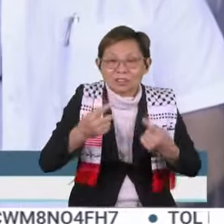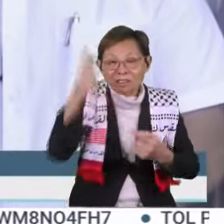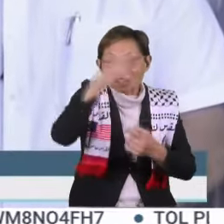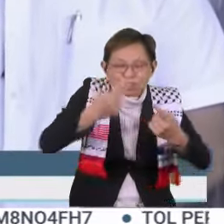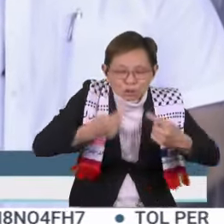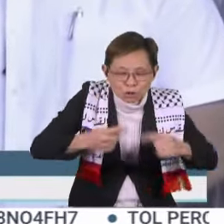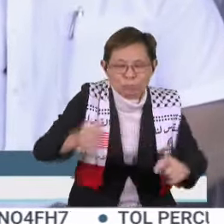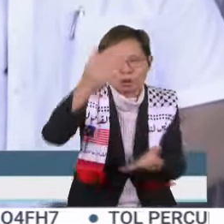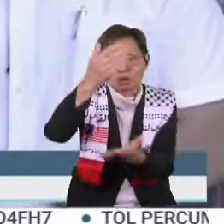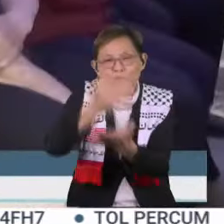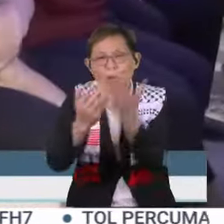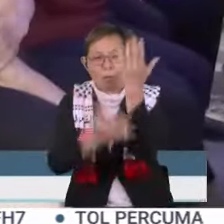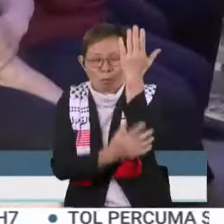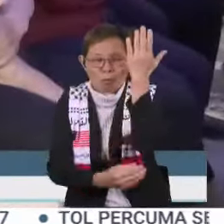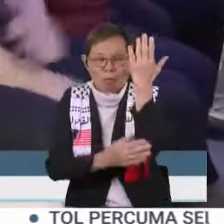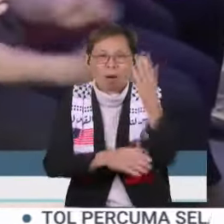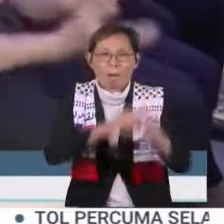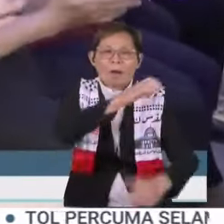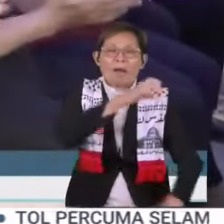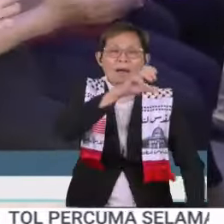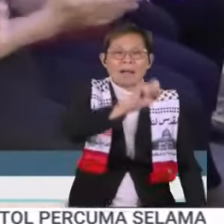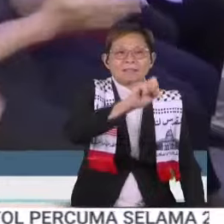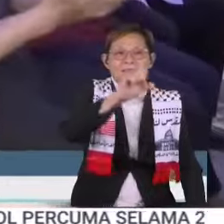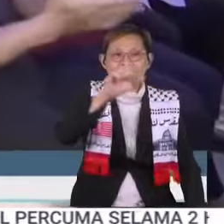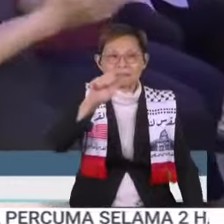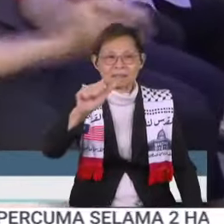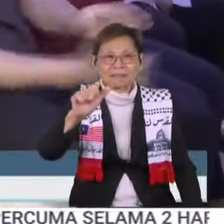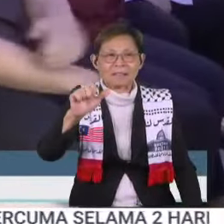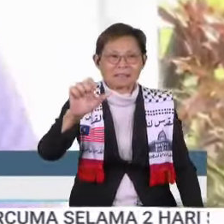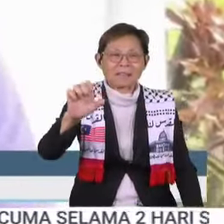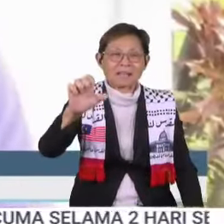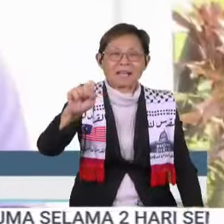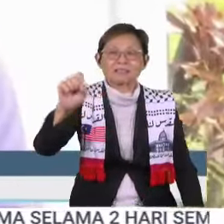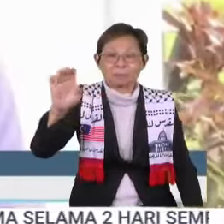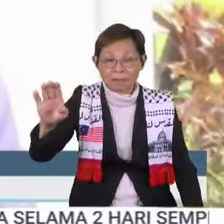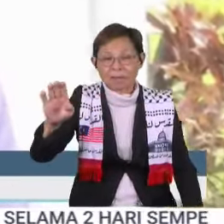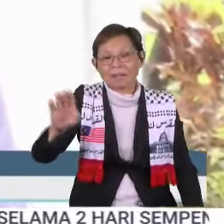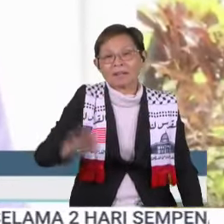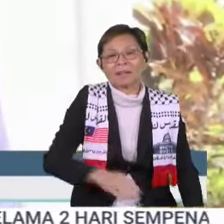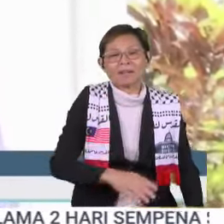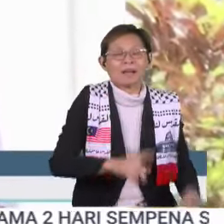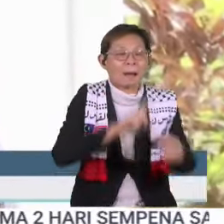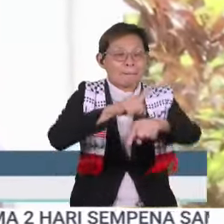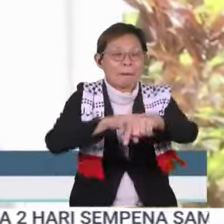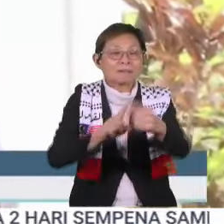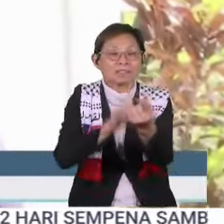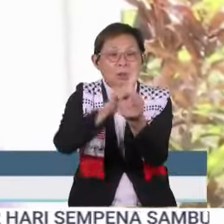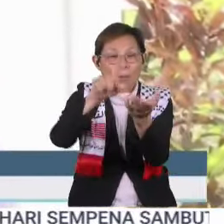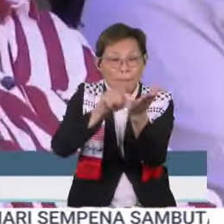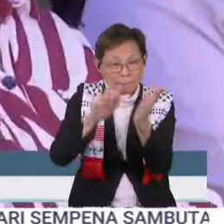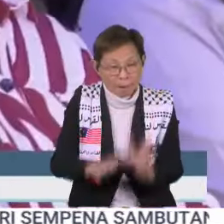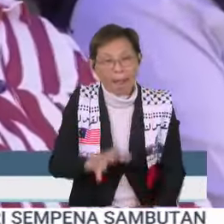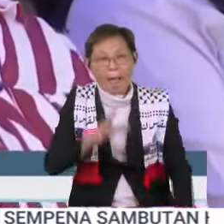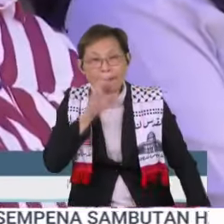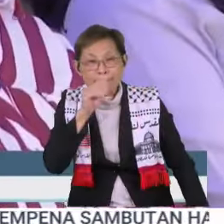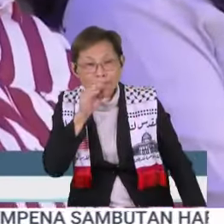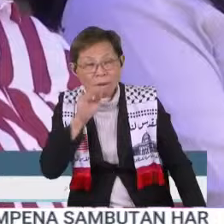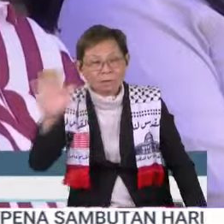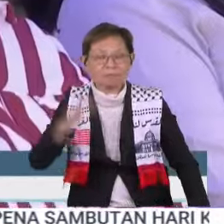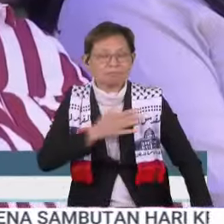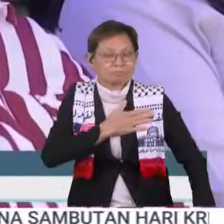membasmikan kemiskinan. Pengurusi SSB Datuk Seri Panglima Wilfred Madius Tangau ketika ditemui pemerintah berkata